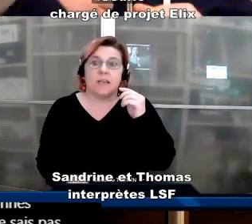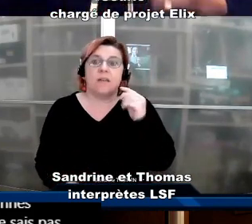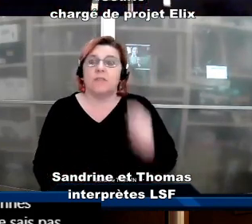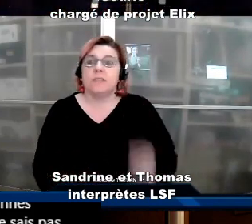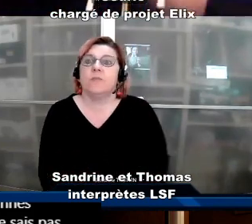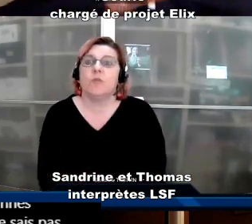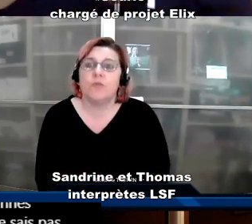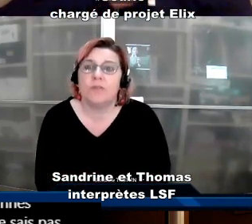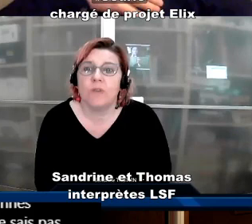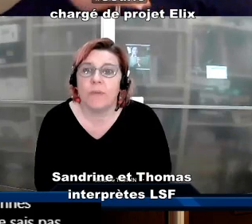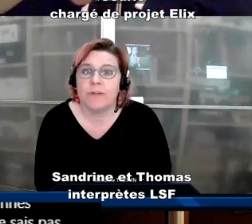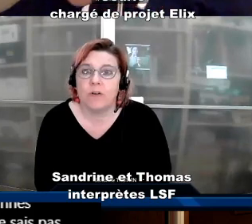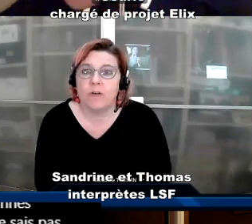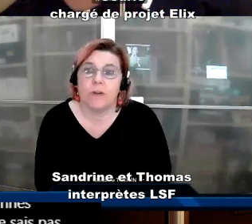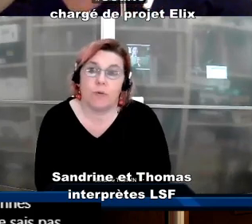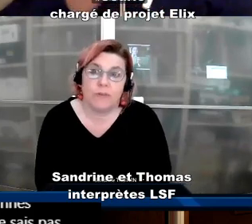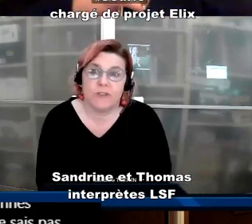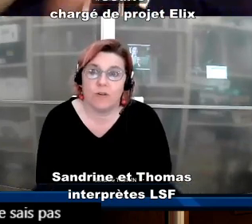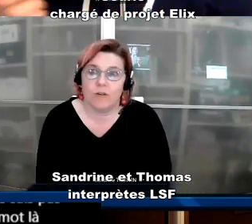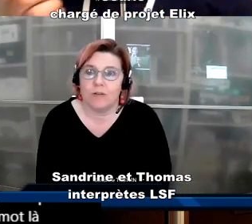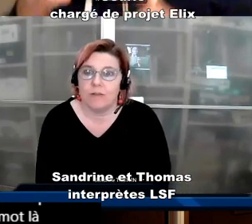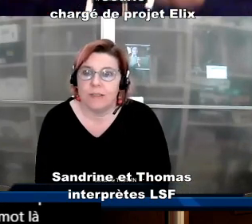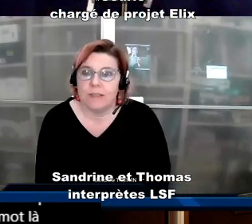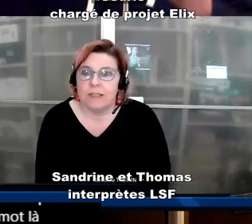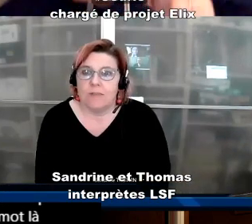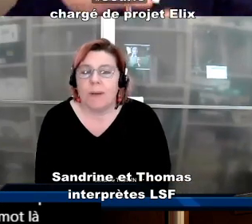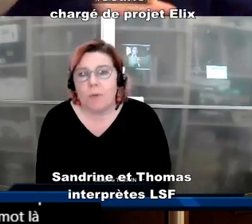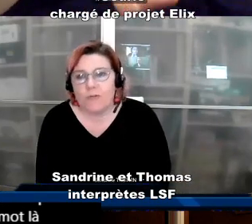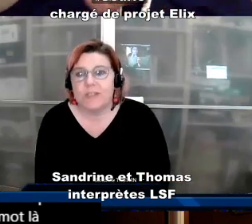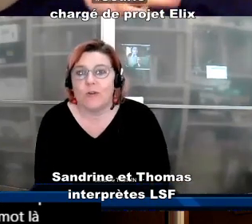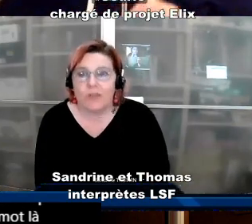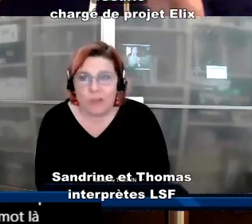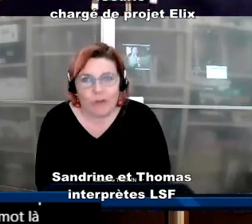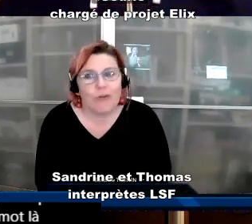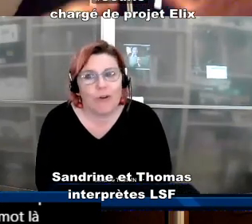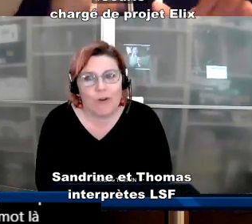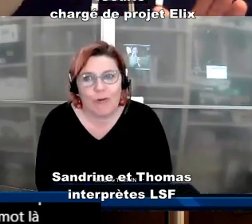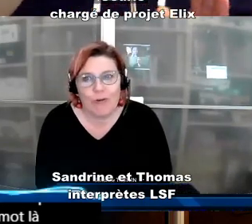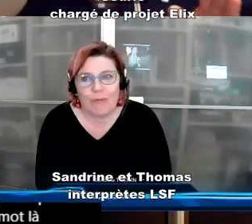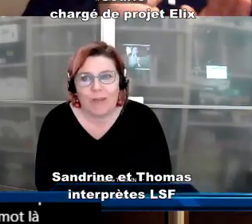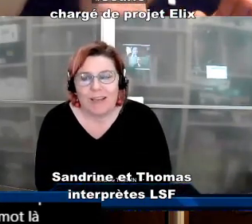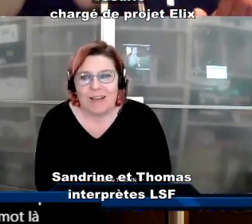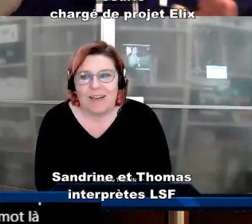Oui, c'est ça, effectivement. Je suis formateur, enfin professeur, pas professeur d'ailleurs,